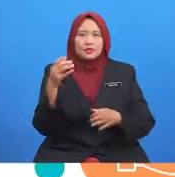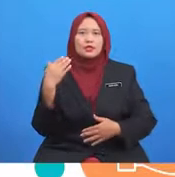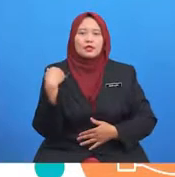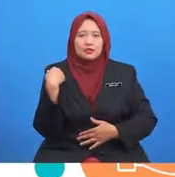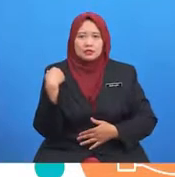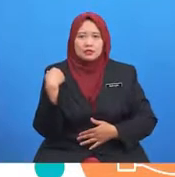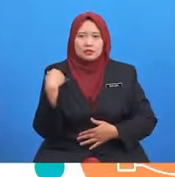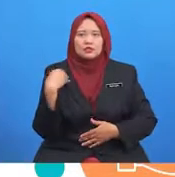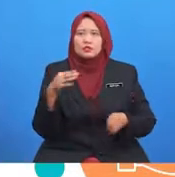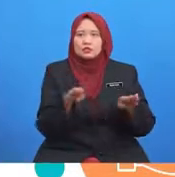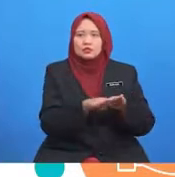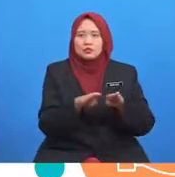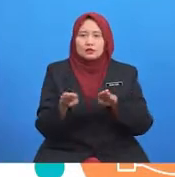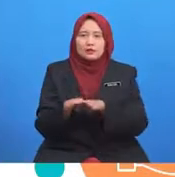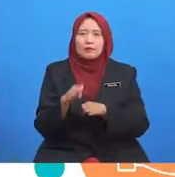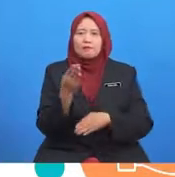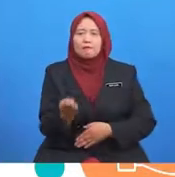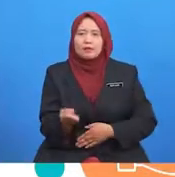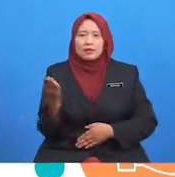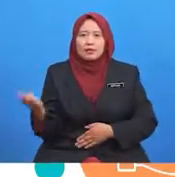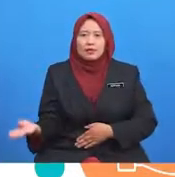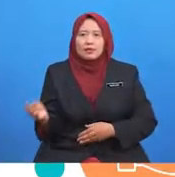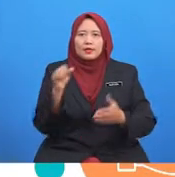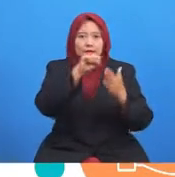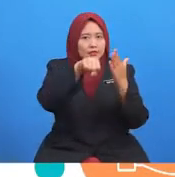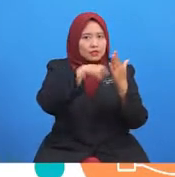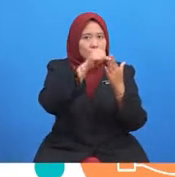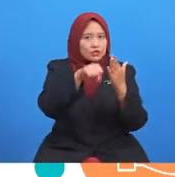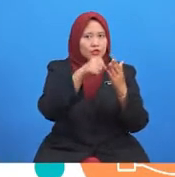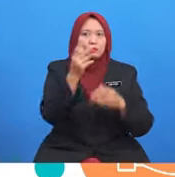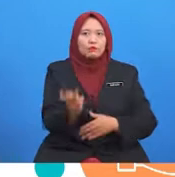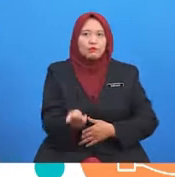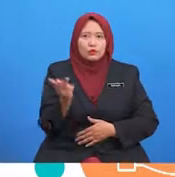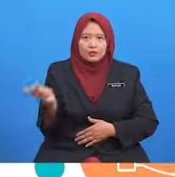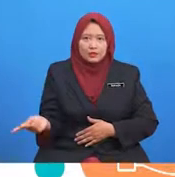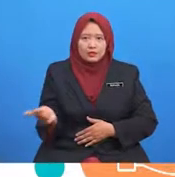dengan menggunakan kaedah kajian yang sesuai. Kedua,